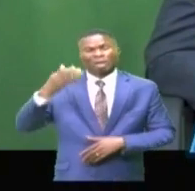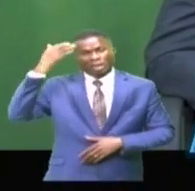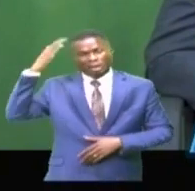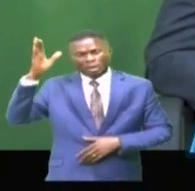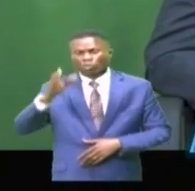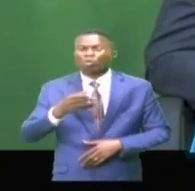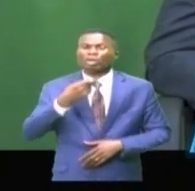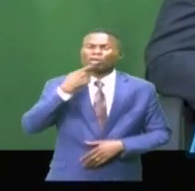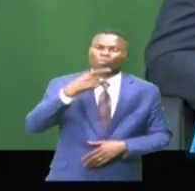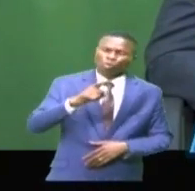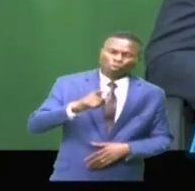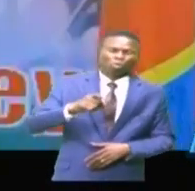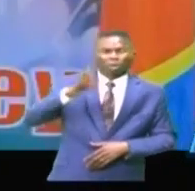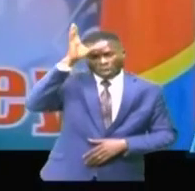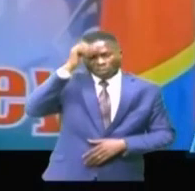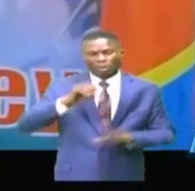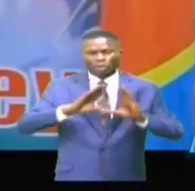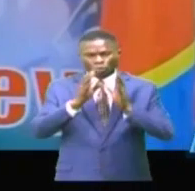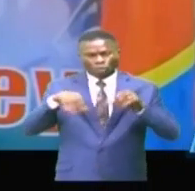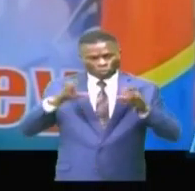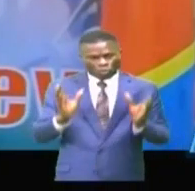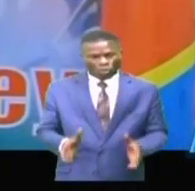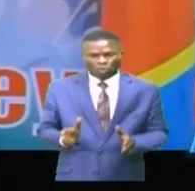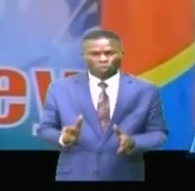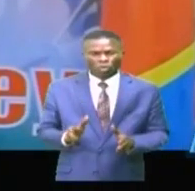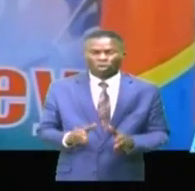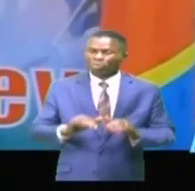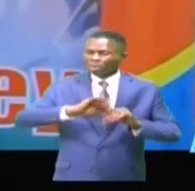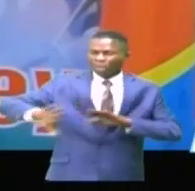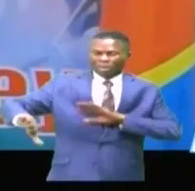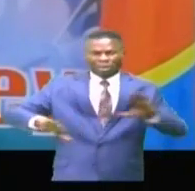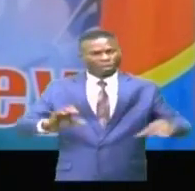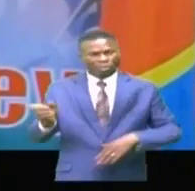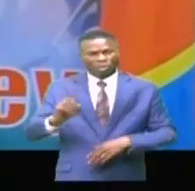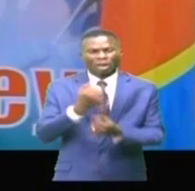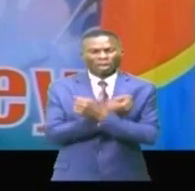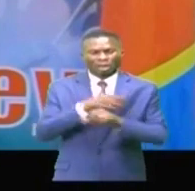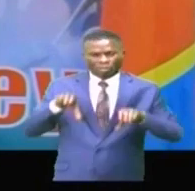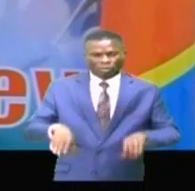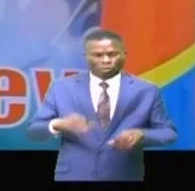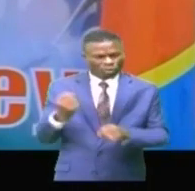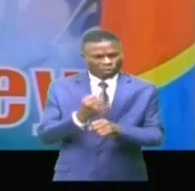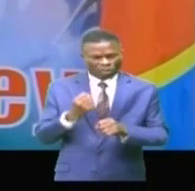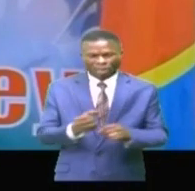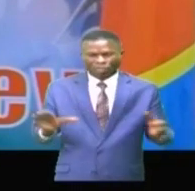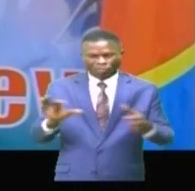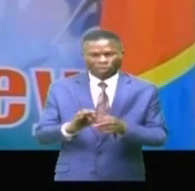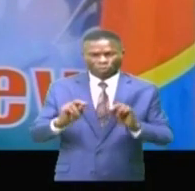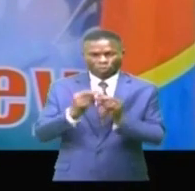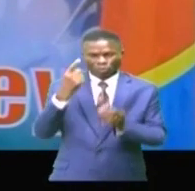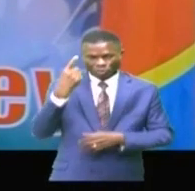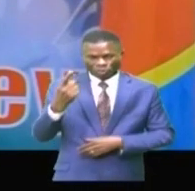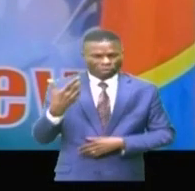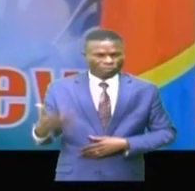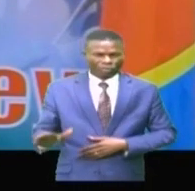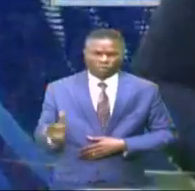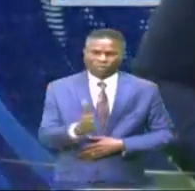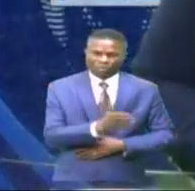ce que vous savez qui rajoute moi je les rajoute pas mais aimons le Congo et travaillant pour le Congo